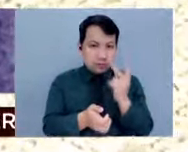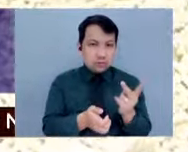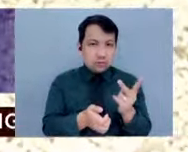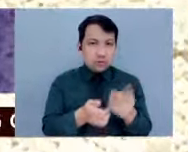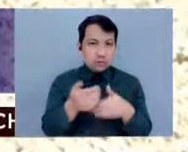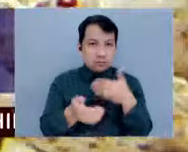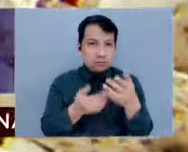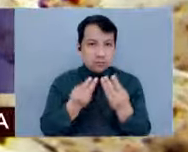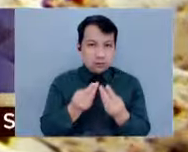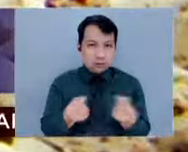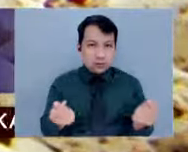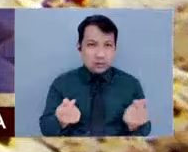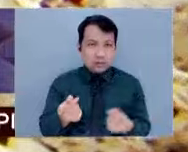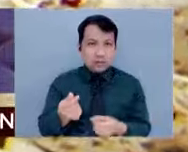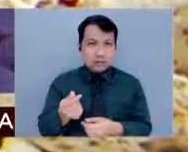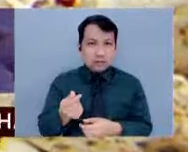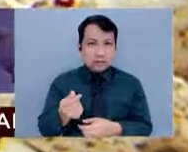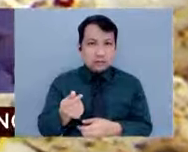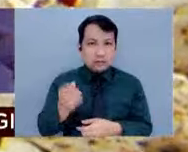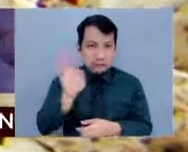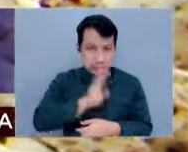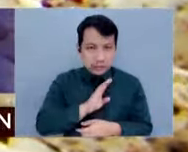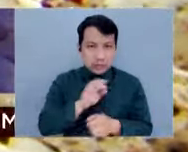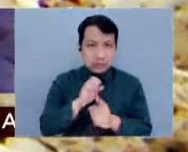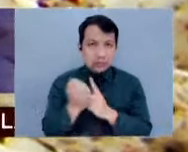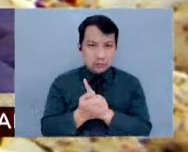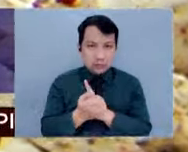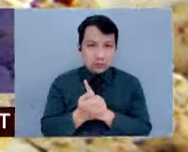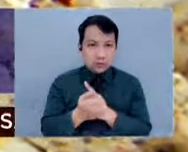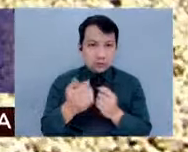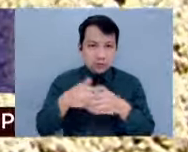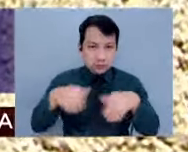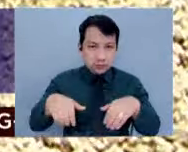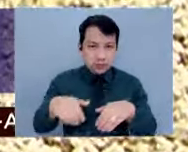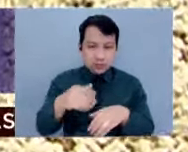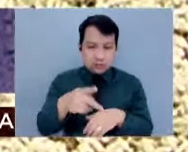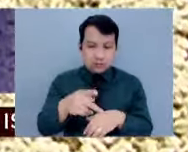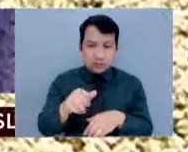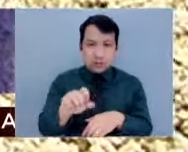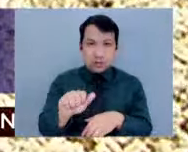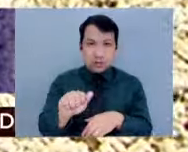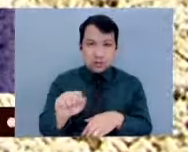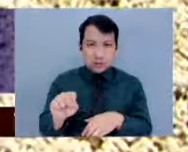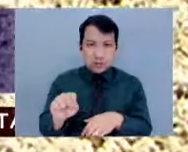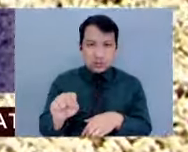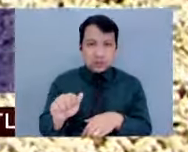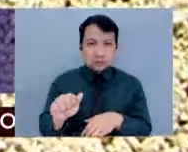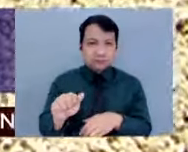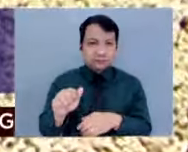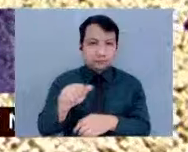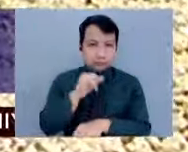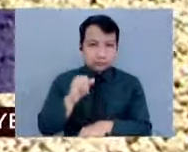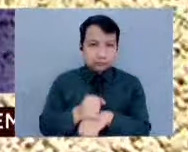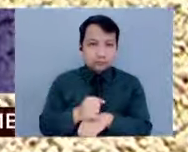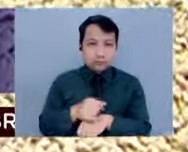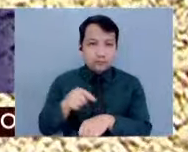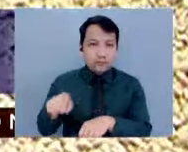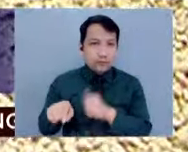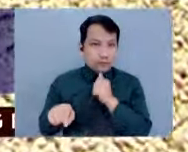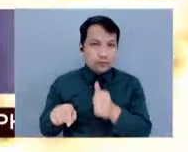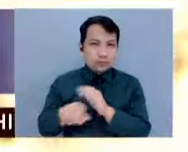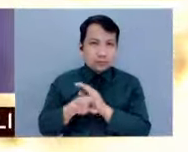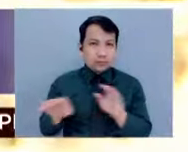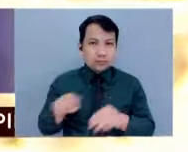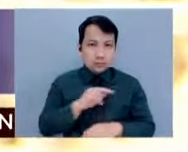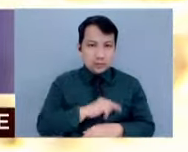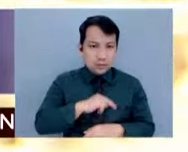nang namamatay ang likas na yaman sa paligid ng Pag-asa Island. Kinumpirma rin ng mga marine scientists na hindi natural na species